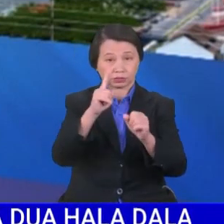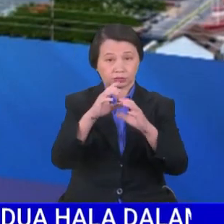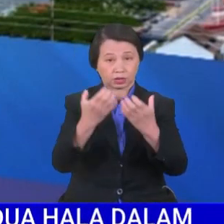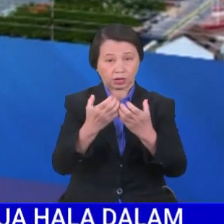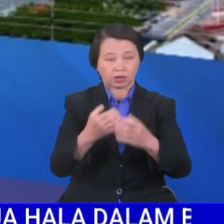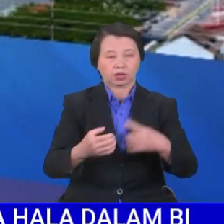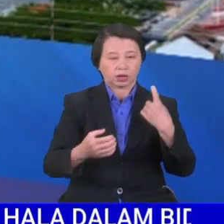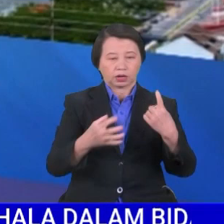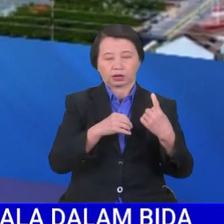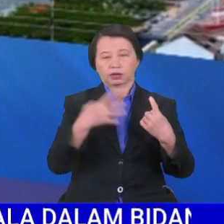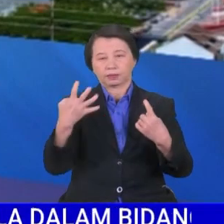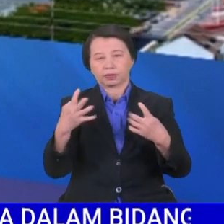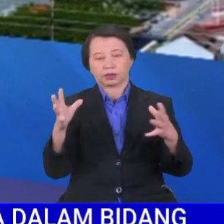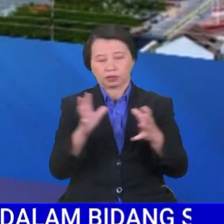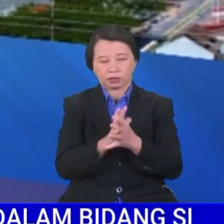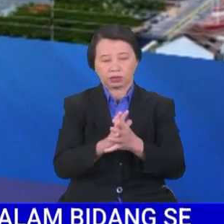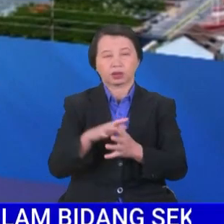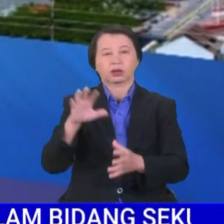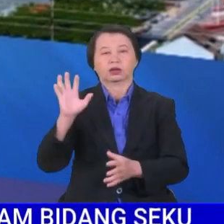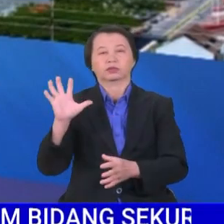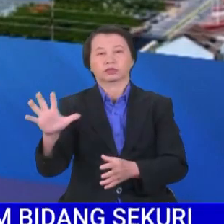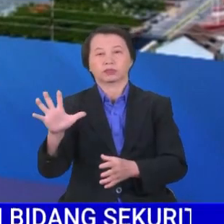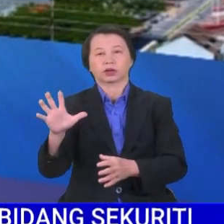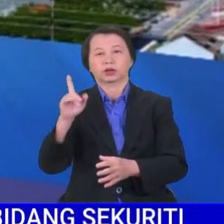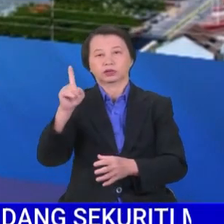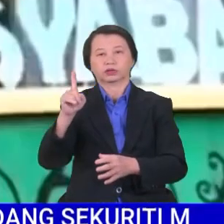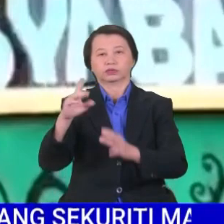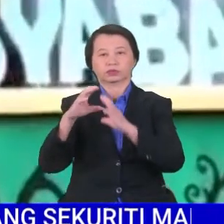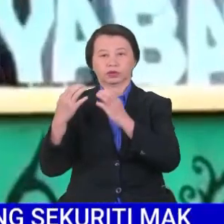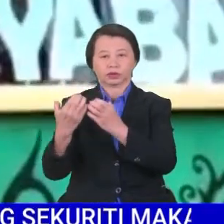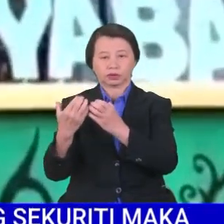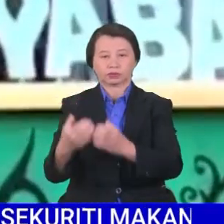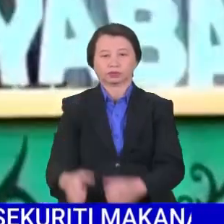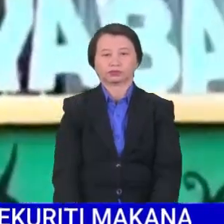digabungkan dengan tahun 5 dalam satu kelas